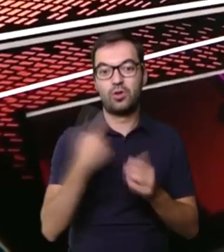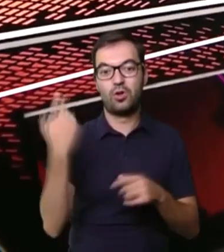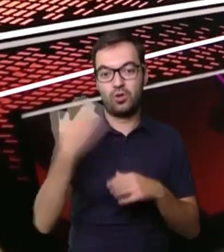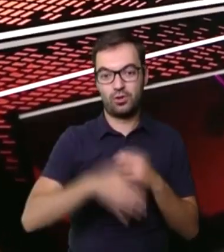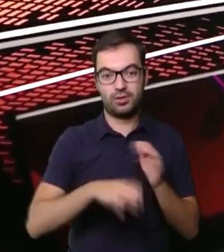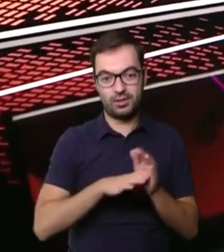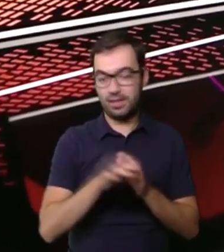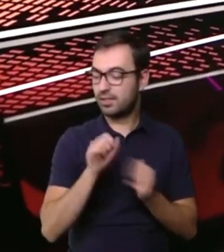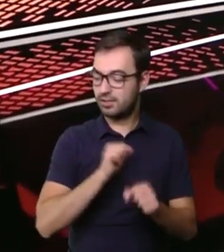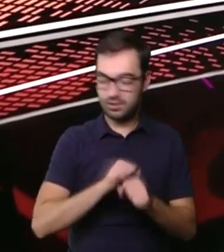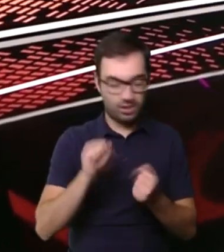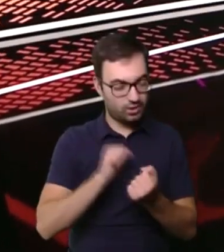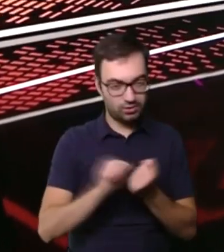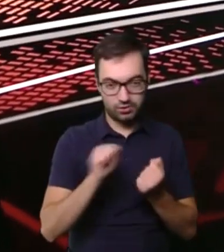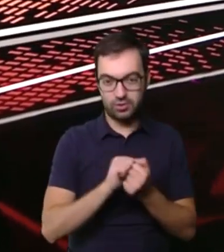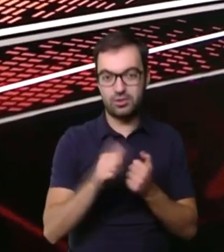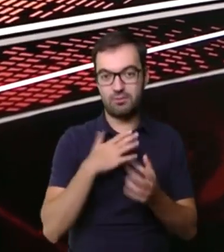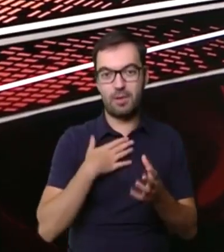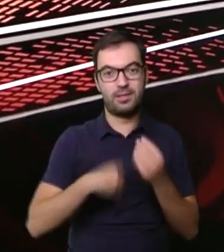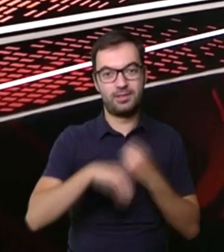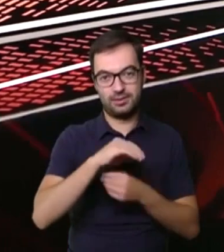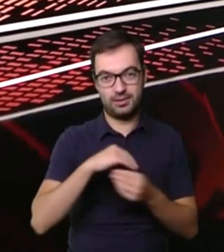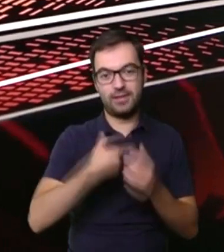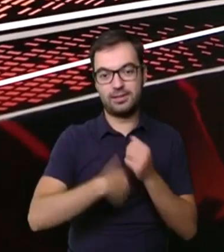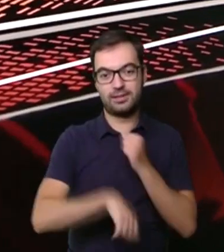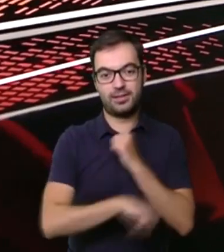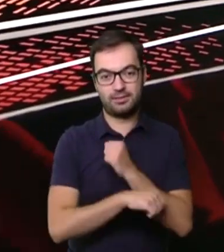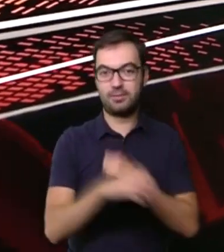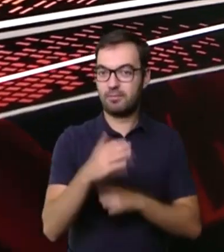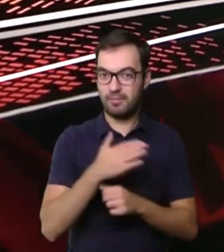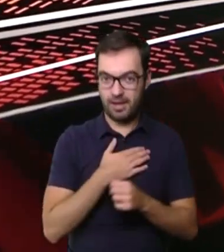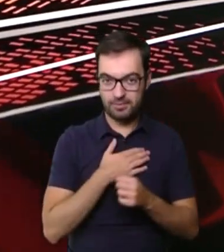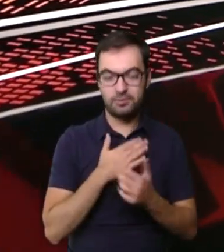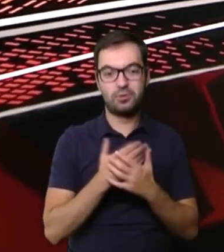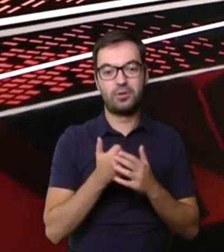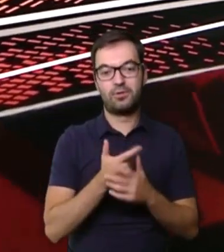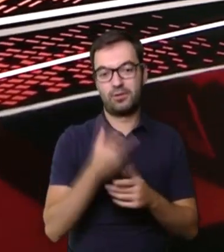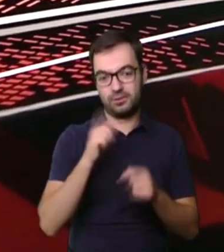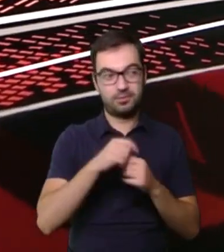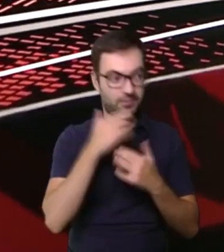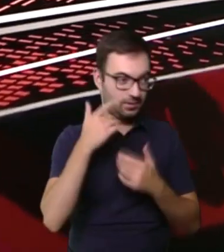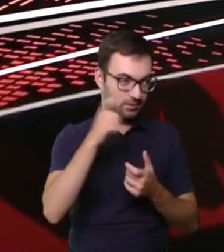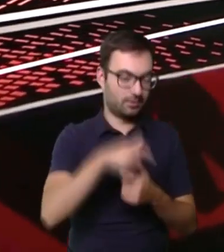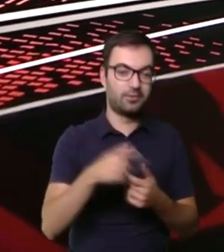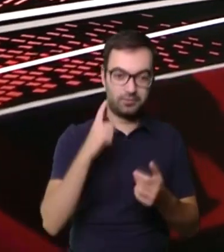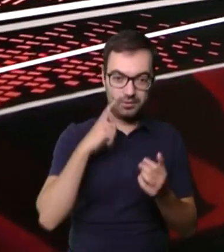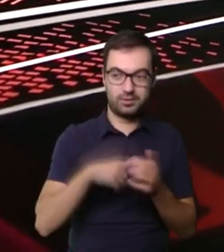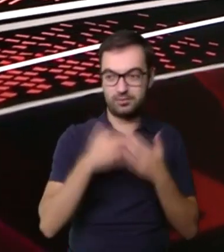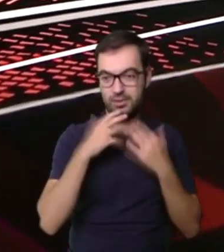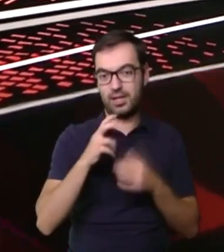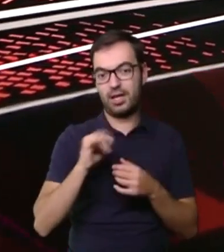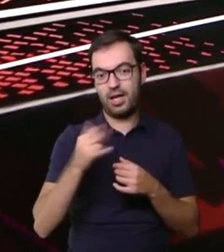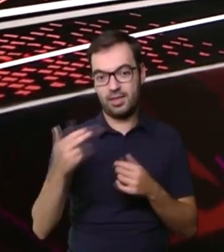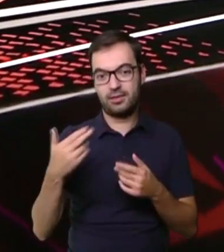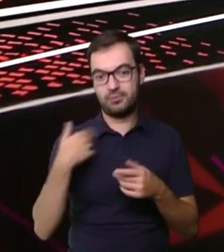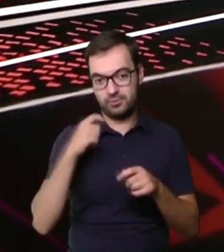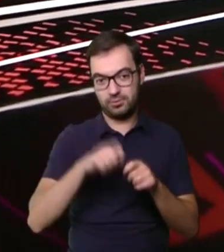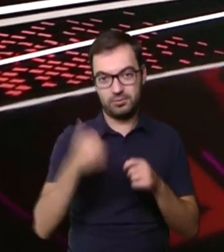To czekają następni i wiemy, w kim wybierać, bo już wielu zostało sprawdzonych. To dzięki niemu. Tak, i dzięki właśnie Vitalowi